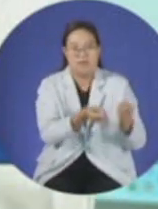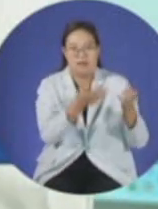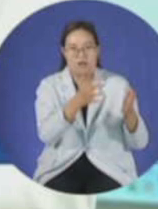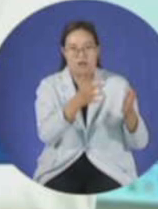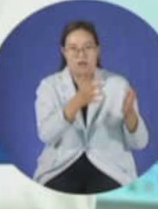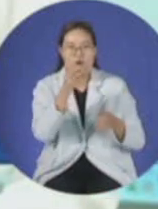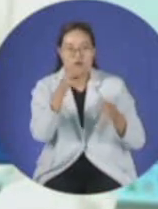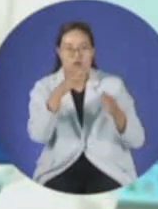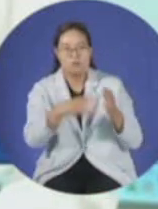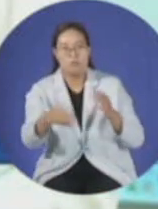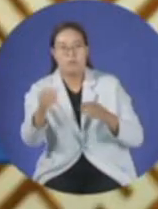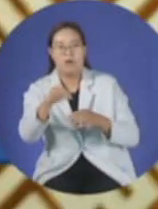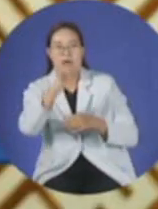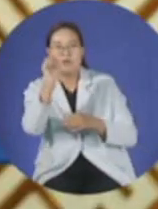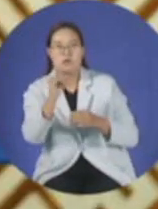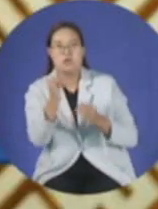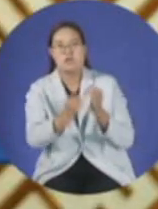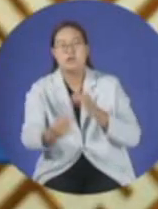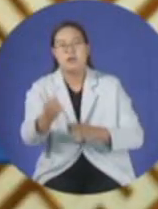байх магадлалтай.